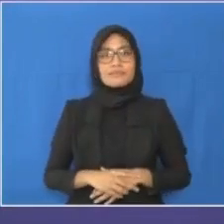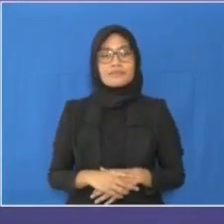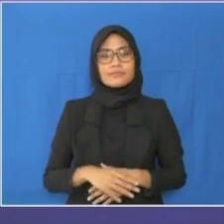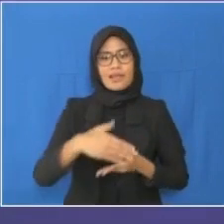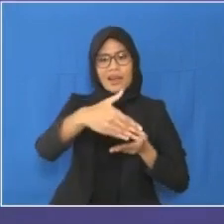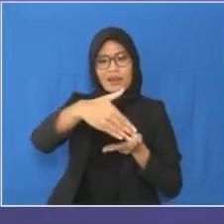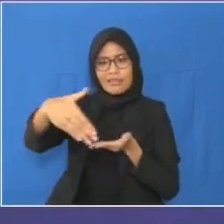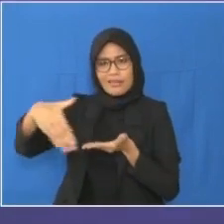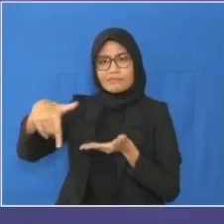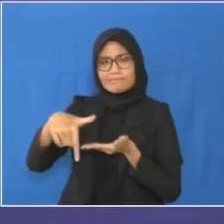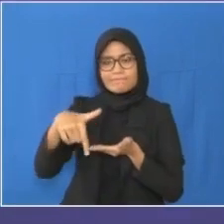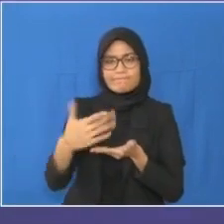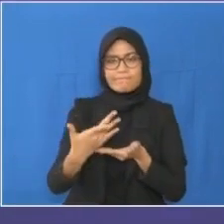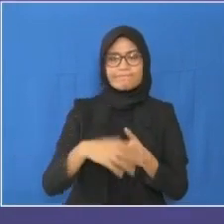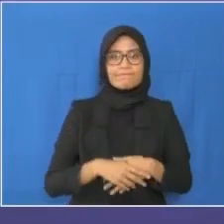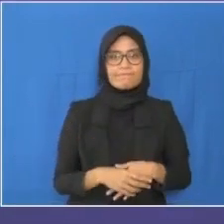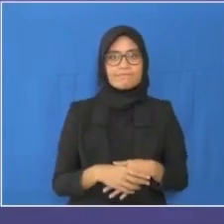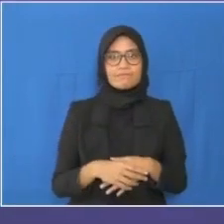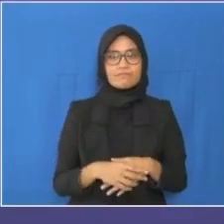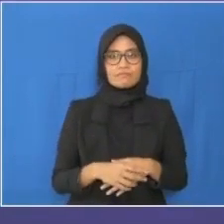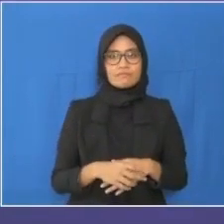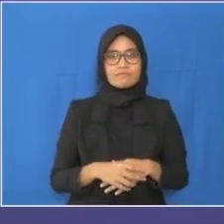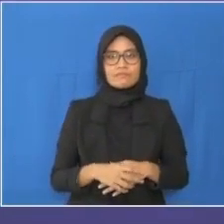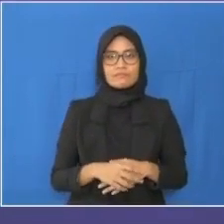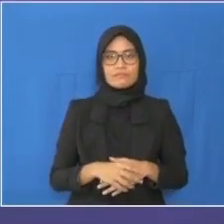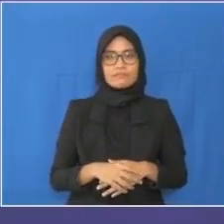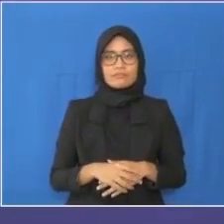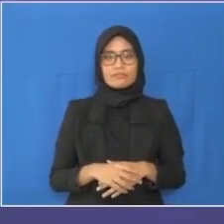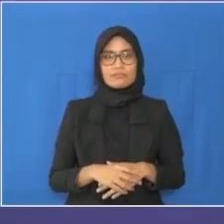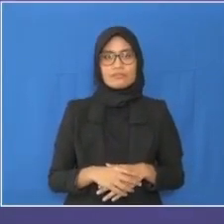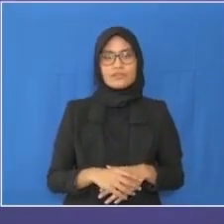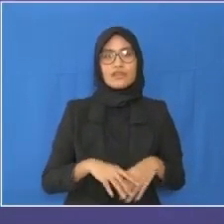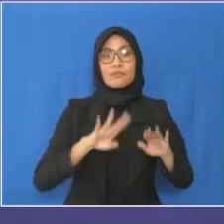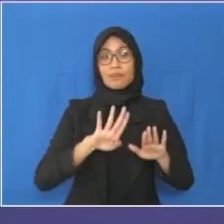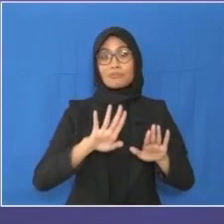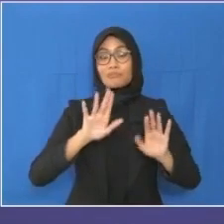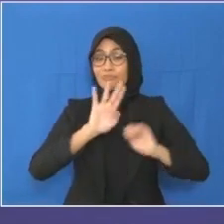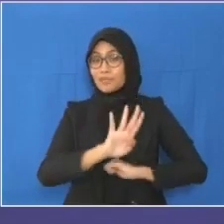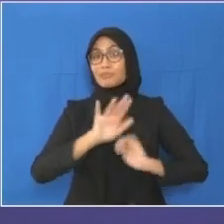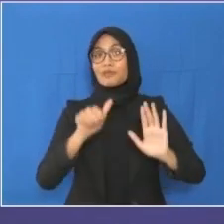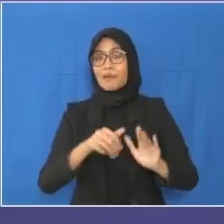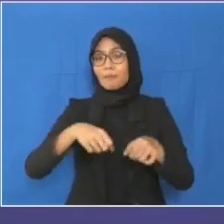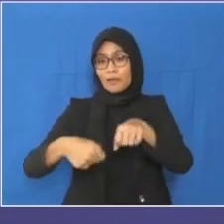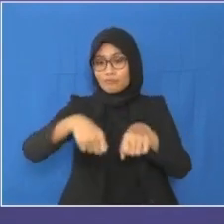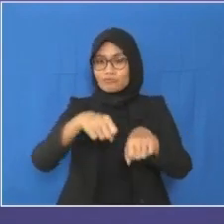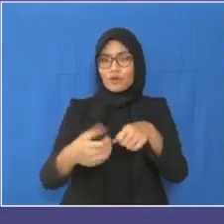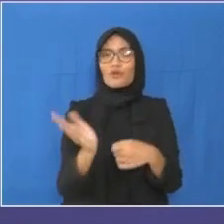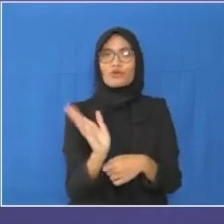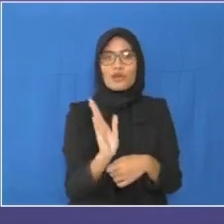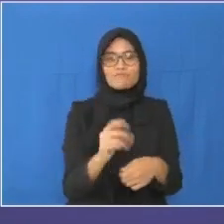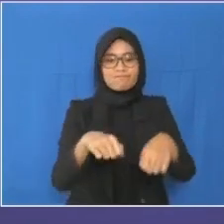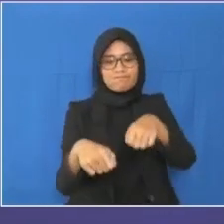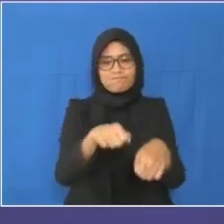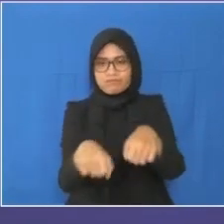data yang kami dapatkan adalah sebagai berikut 46 laboratorium sudah melaksanakan pemeriksaan